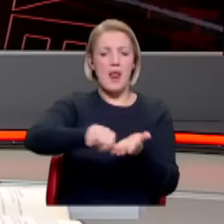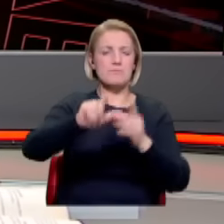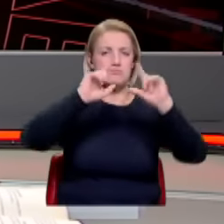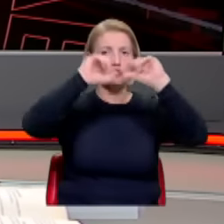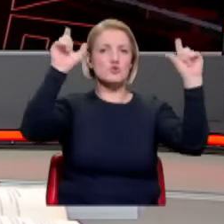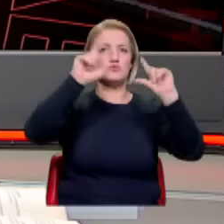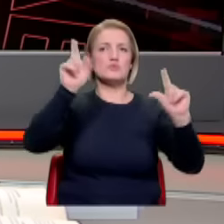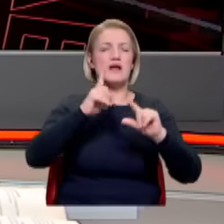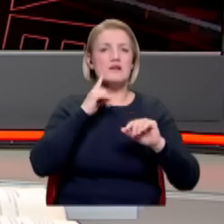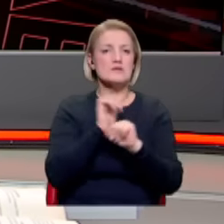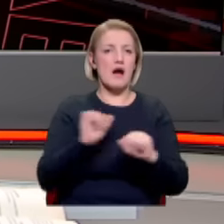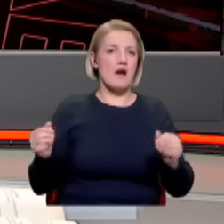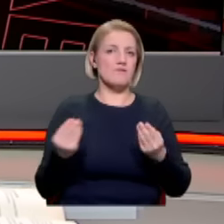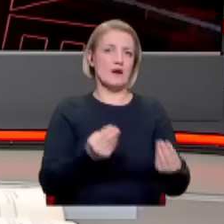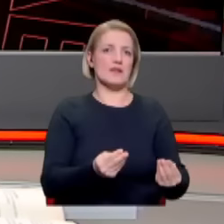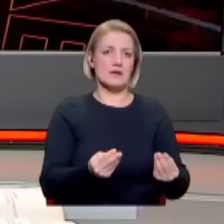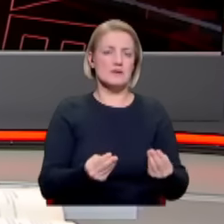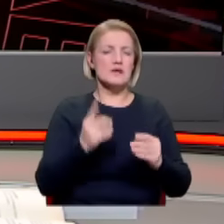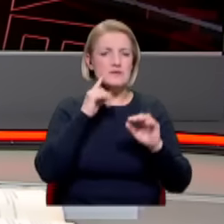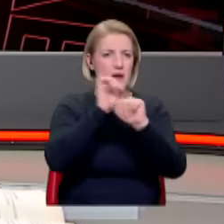Bütün kurumları tahrip ettiler.